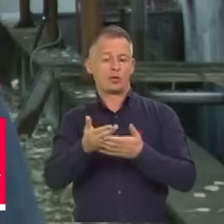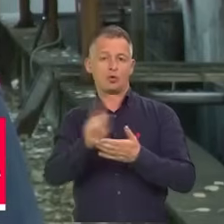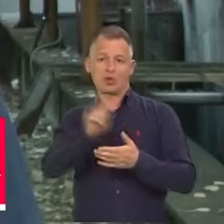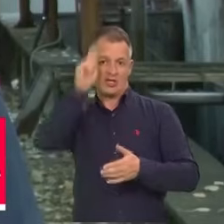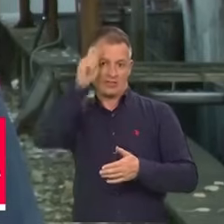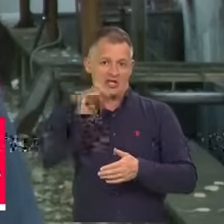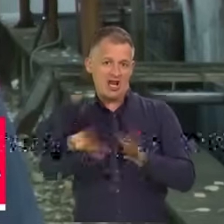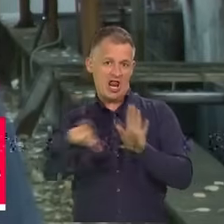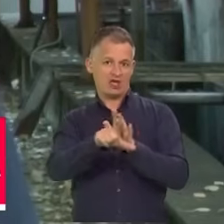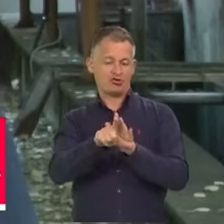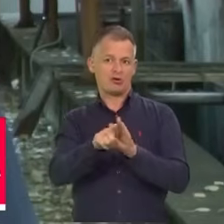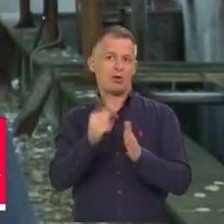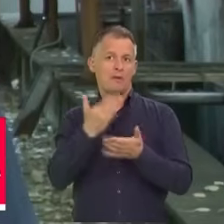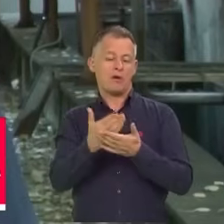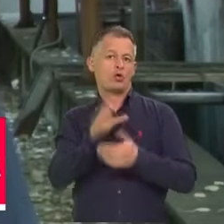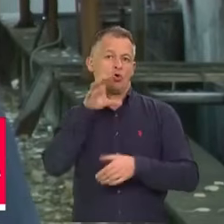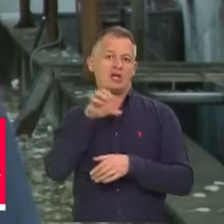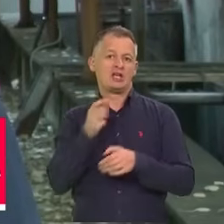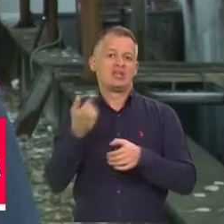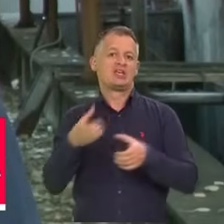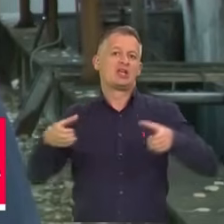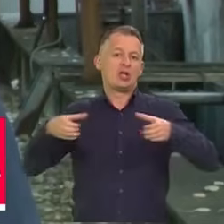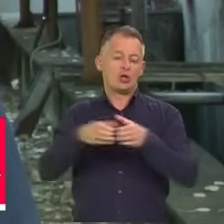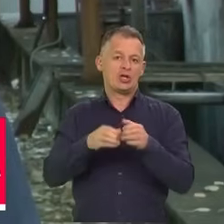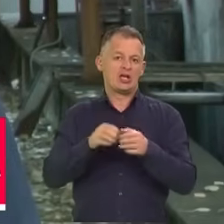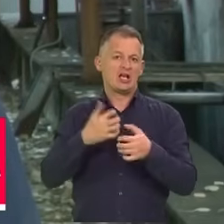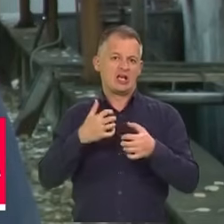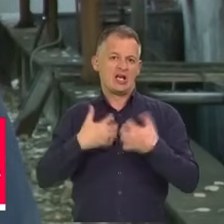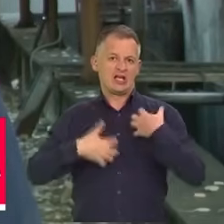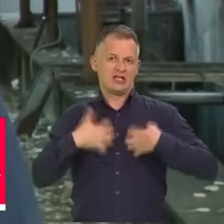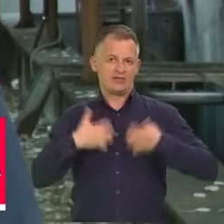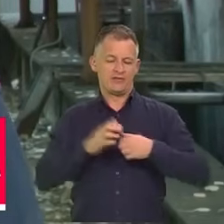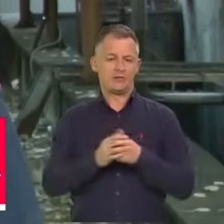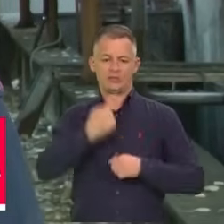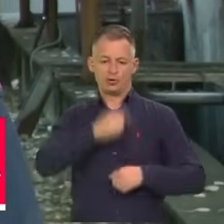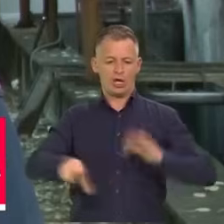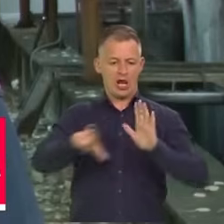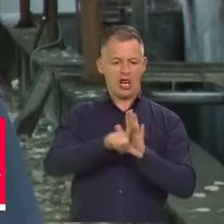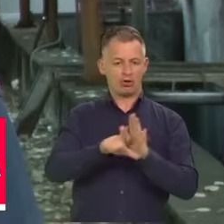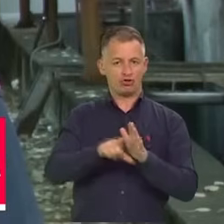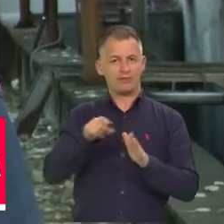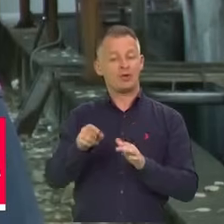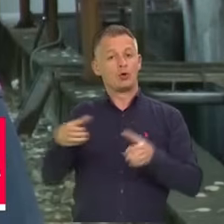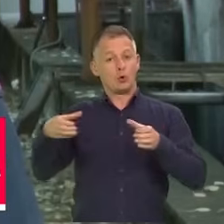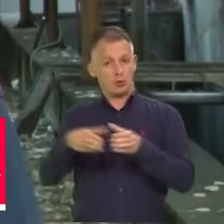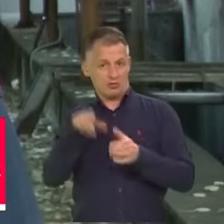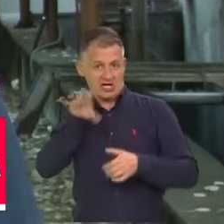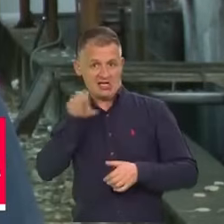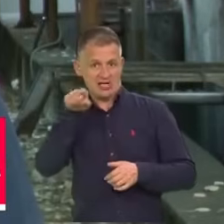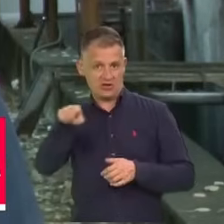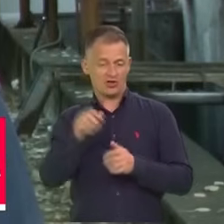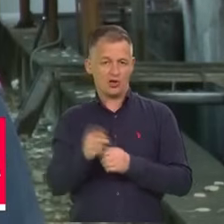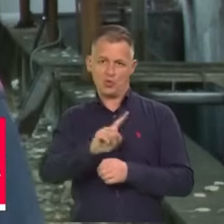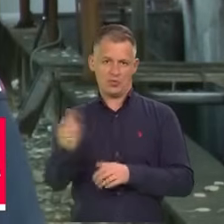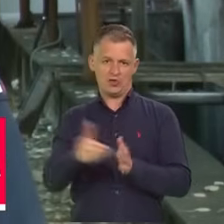pentru nerespectarea legislației privind câinii din categoriile agresive. Potrivit legii, exemplarele din această